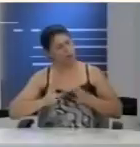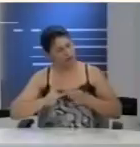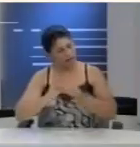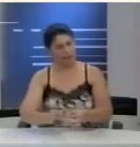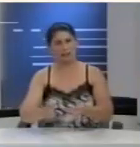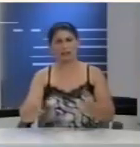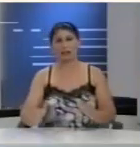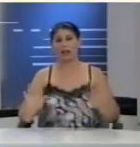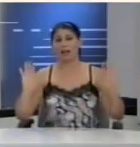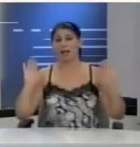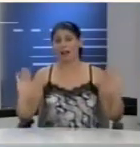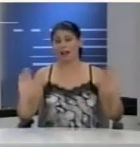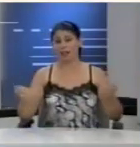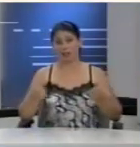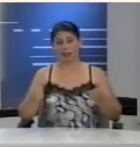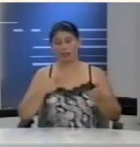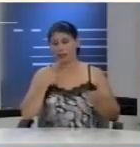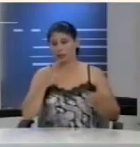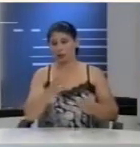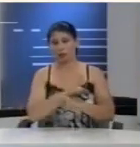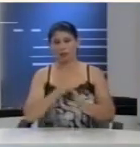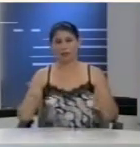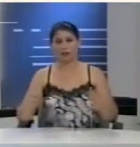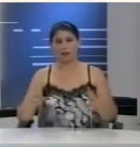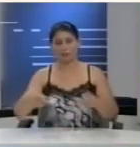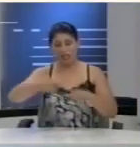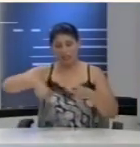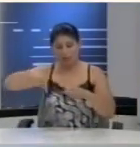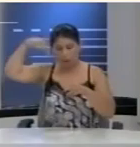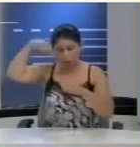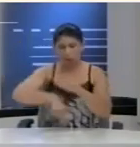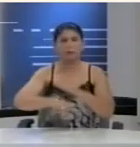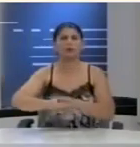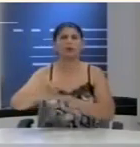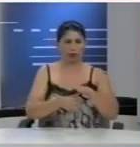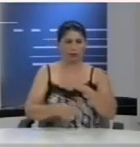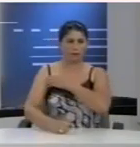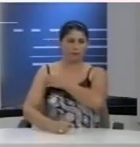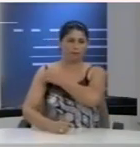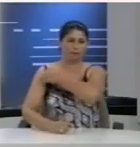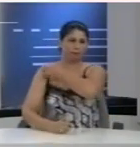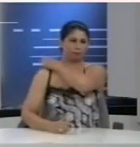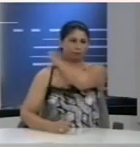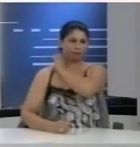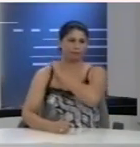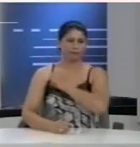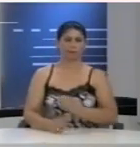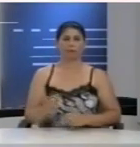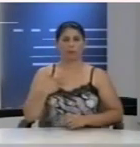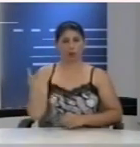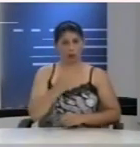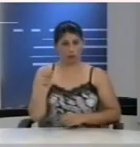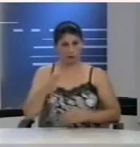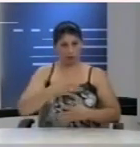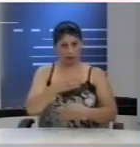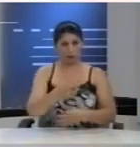Τσίπρας, κλήθηκε να αποφανθεί για την άρση της ασυλίας του Παύλου Πολάκη μετά τη διαβίβαση δύο δικογραφιών για την υποκλαπήσα συνομιλία με τον